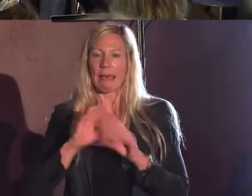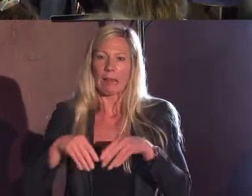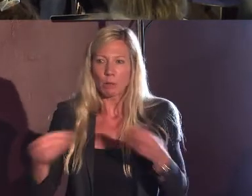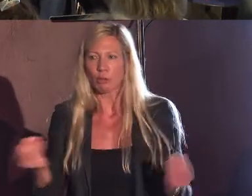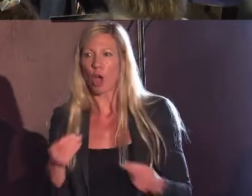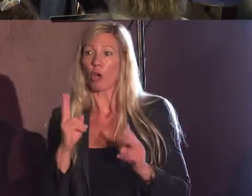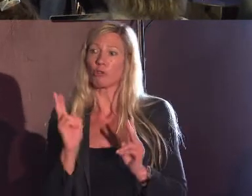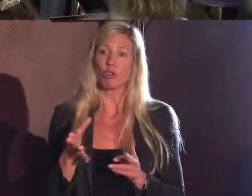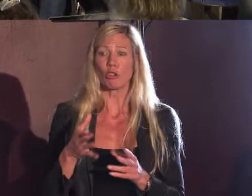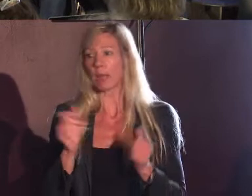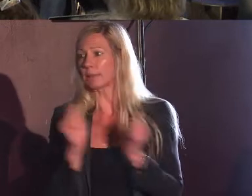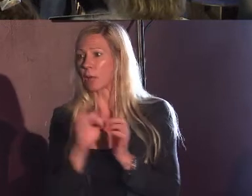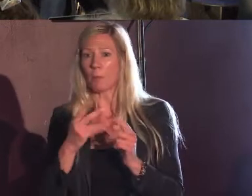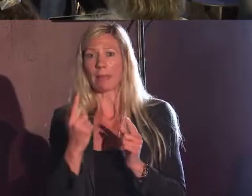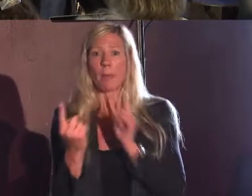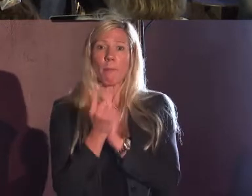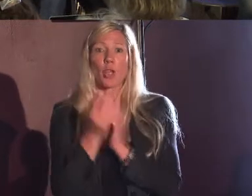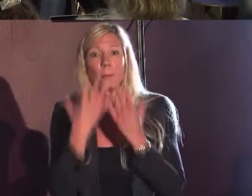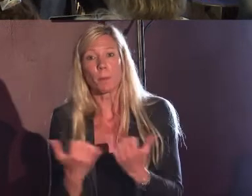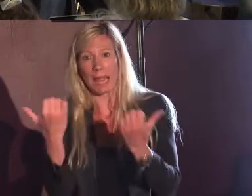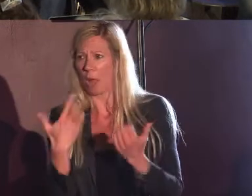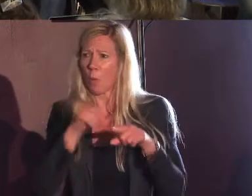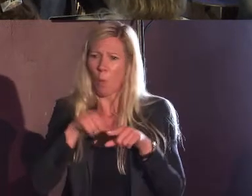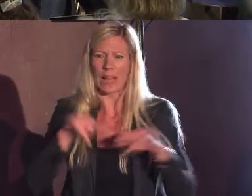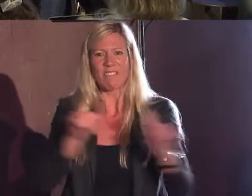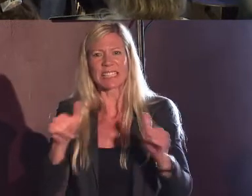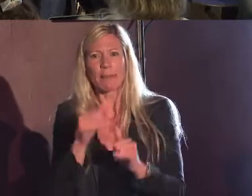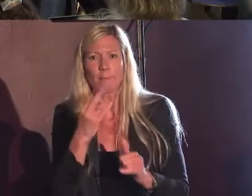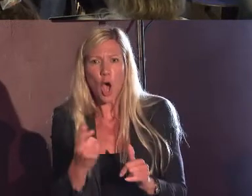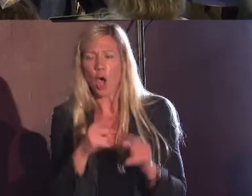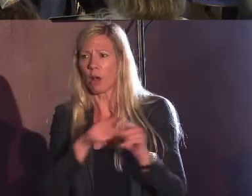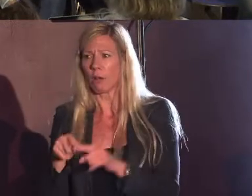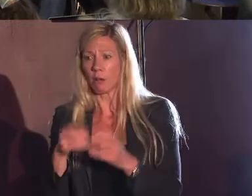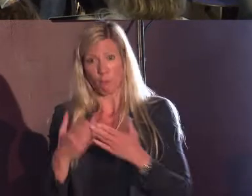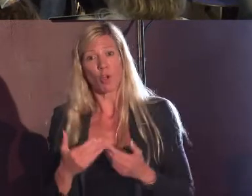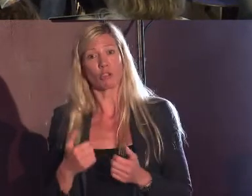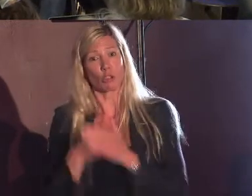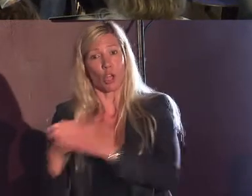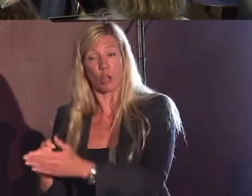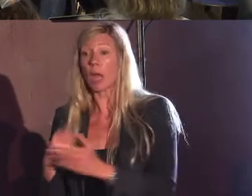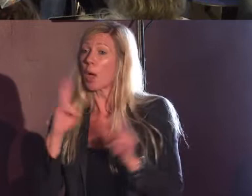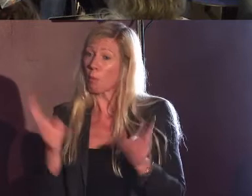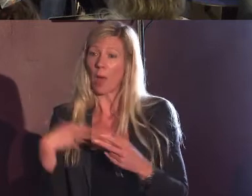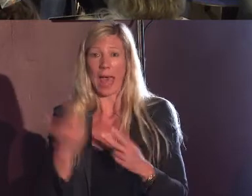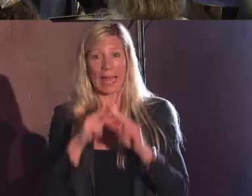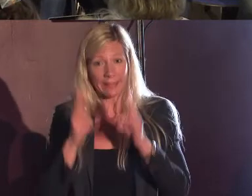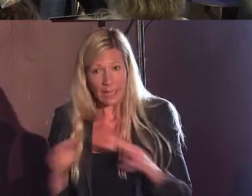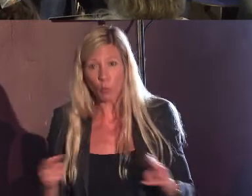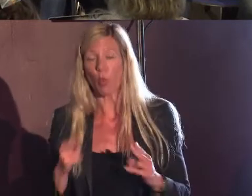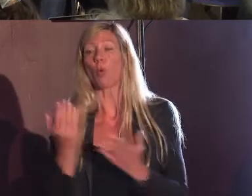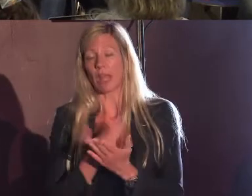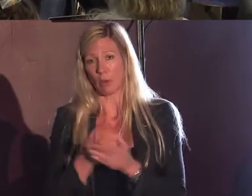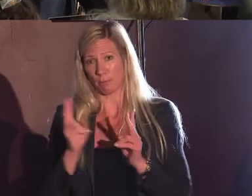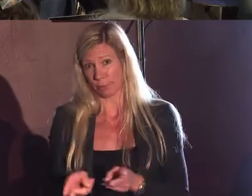möta publik. Det är alla möjliga olika typer av festivaler som får stöd, och det är både internationellt och nationellt